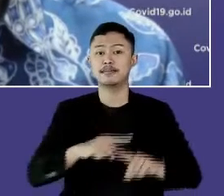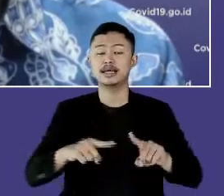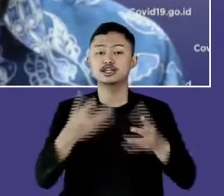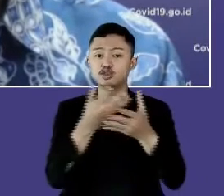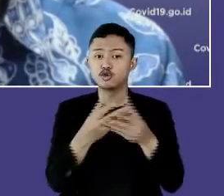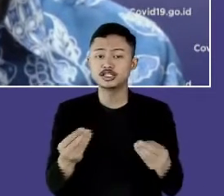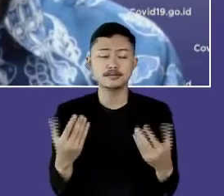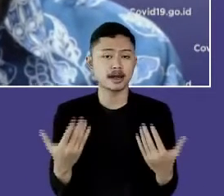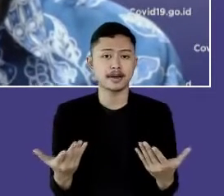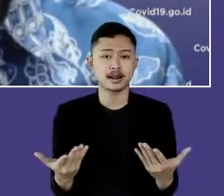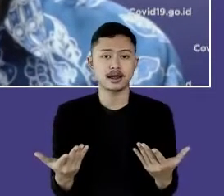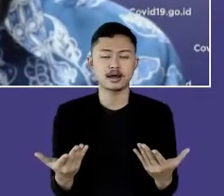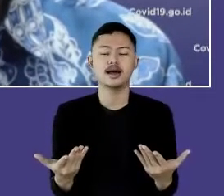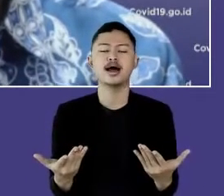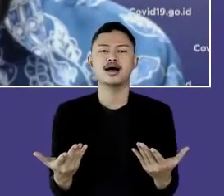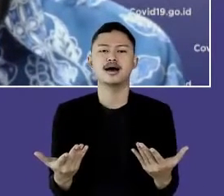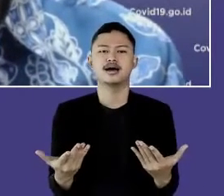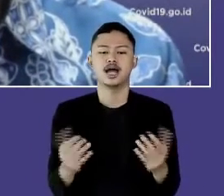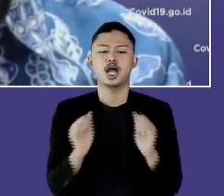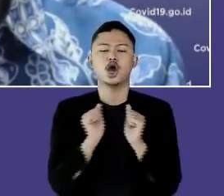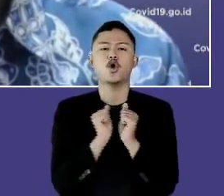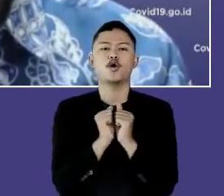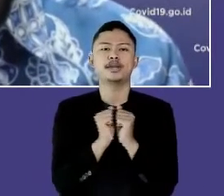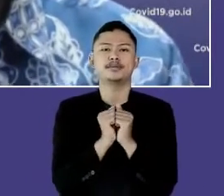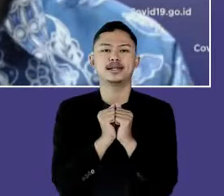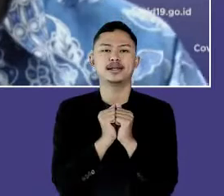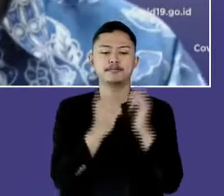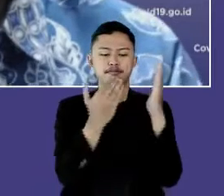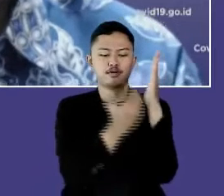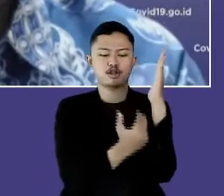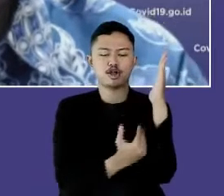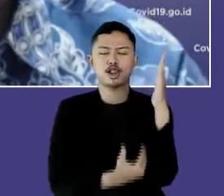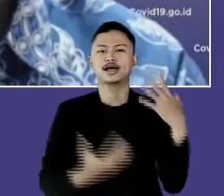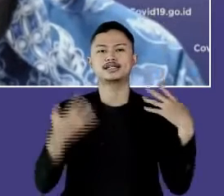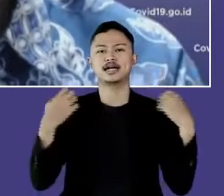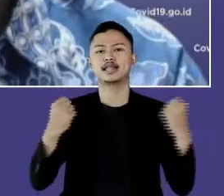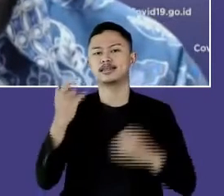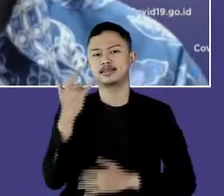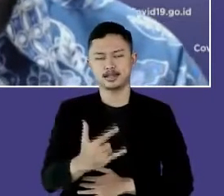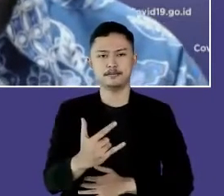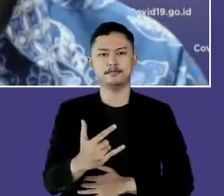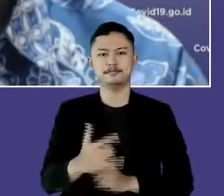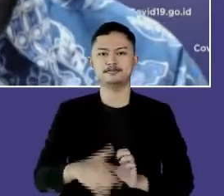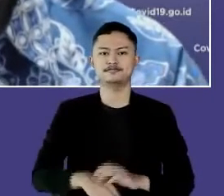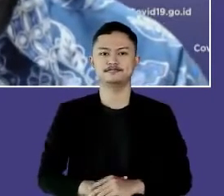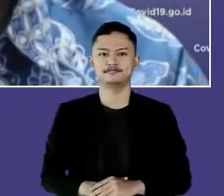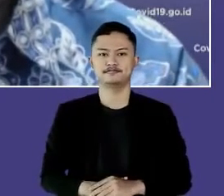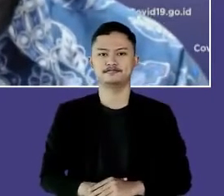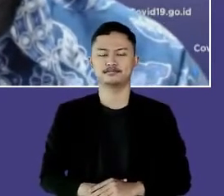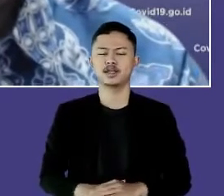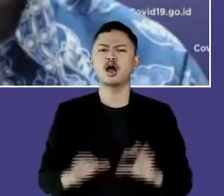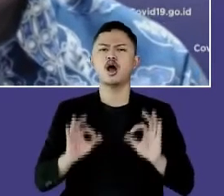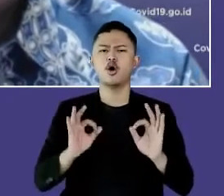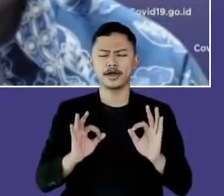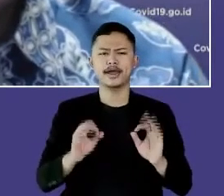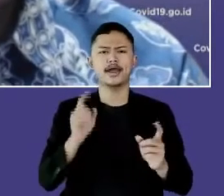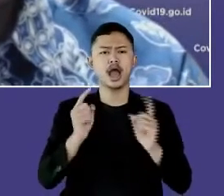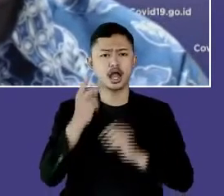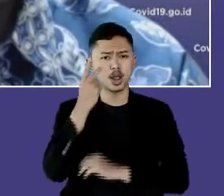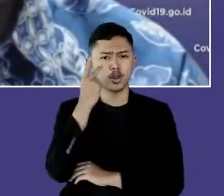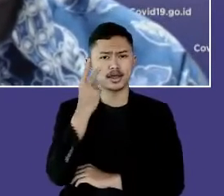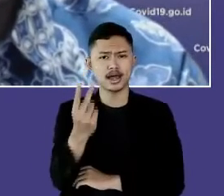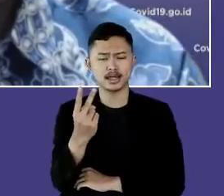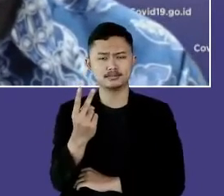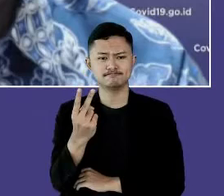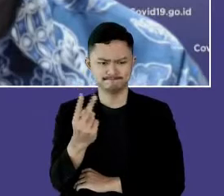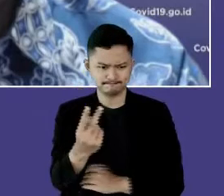yang bisa dilakukan adalah bagaimana tetap komitmen menerapkan protokol kesehatan ya. Oke, Kalau kita melihat kemungkinan